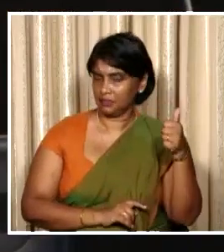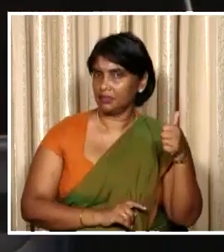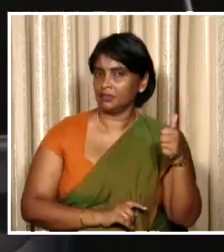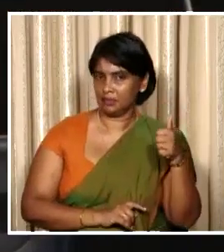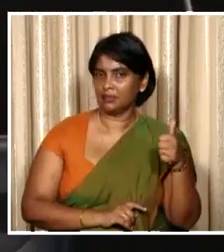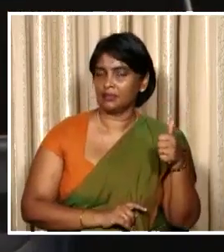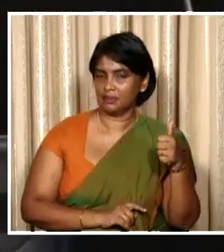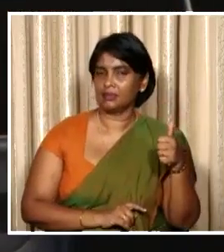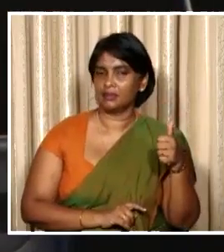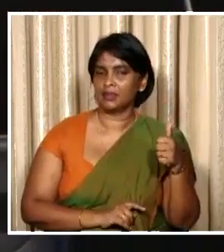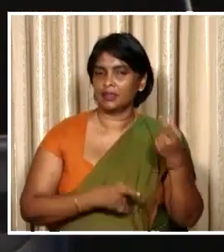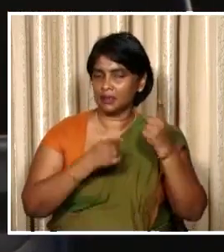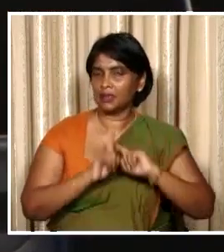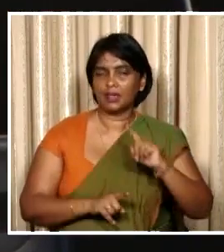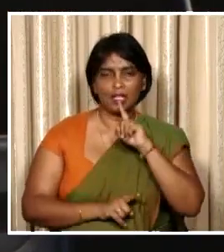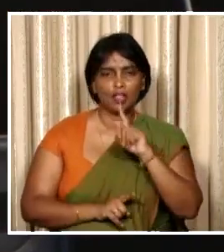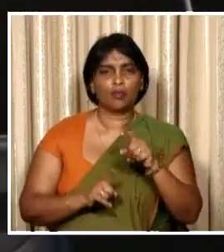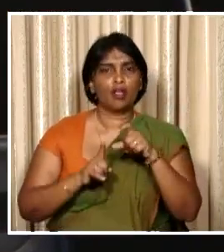බොහොම හොඳයි. මම ඊළඟට කියන අර